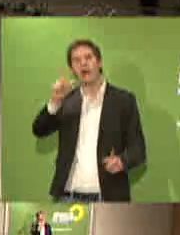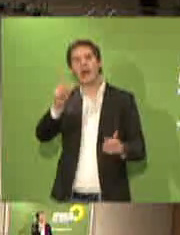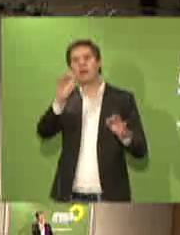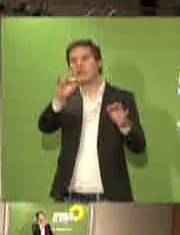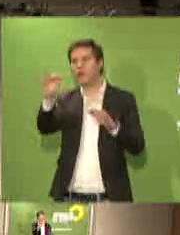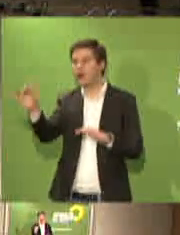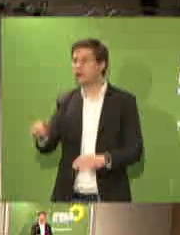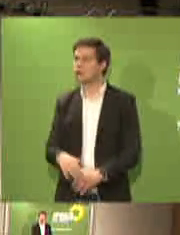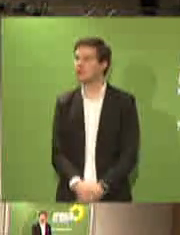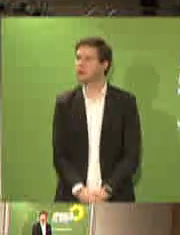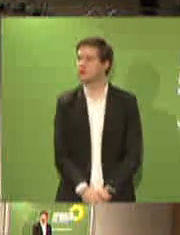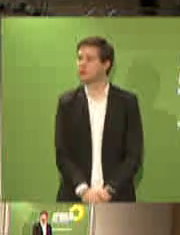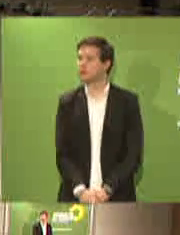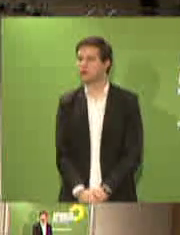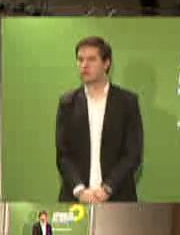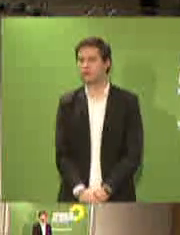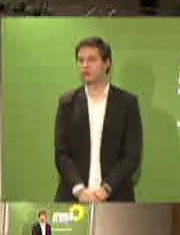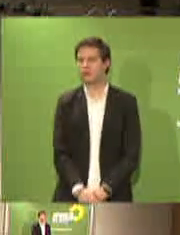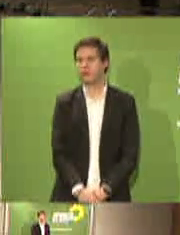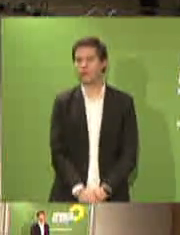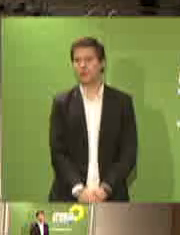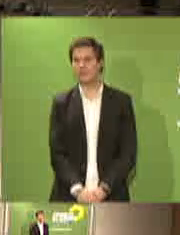wer noch keinen Stimmzettel hat.